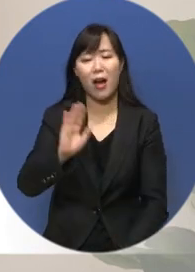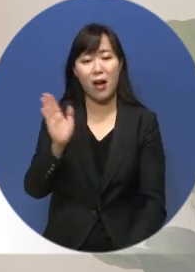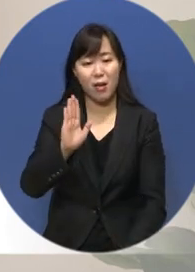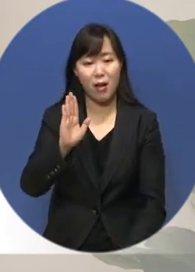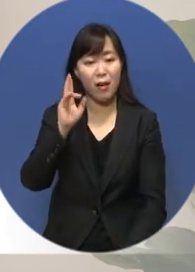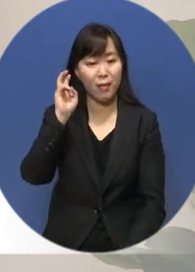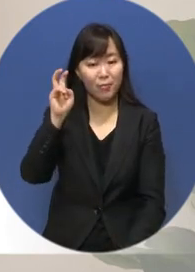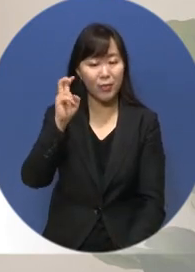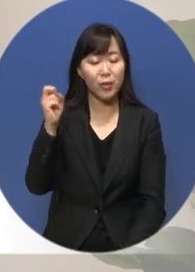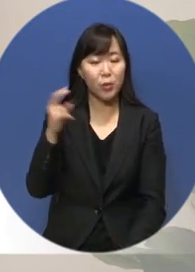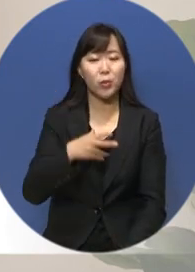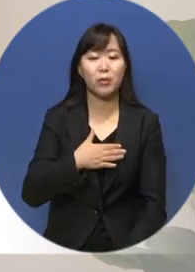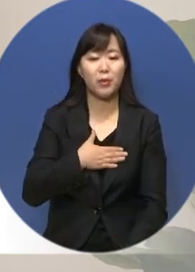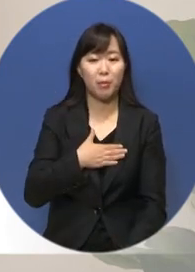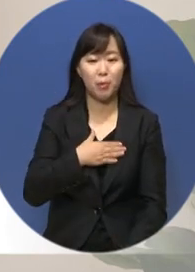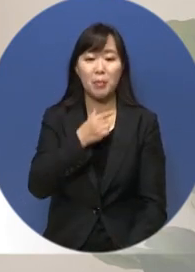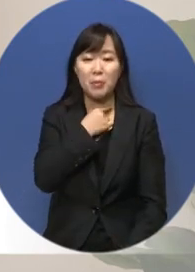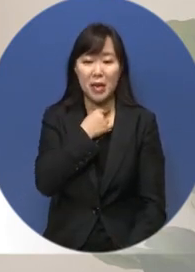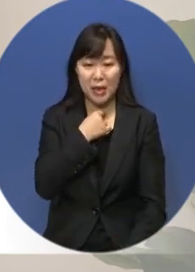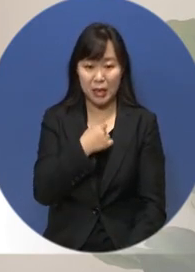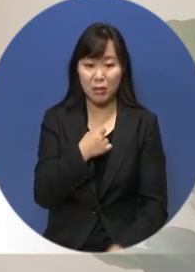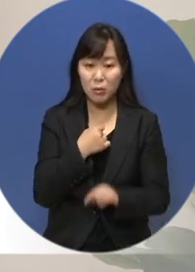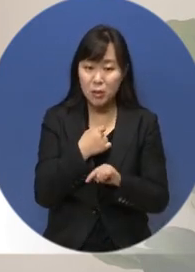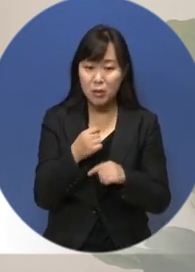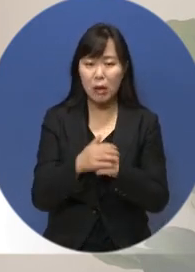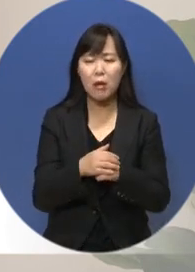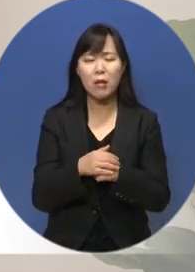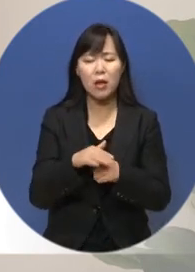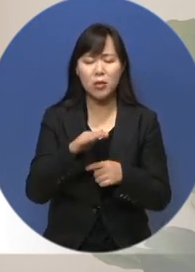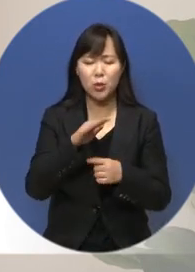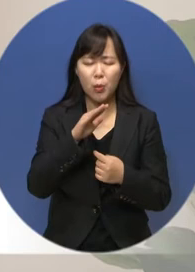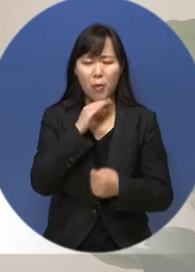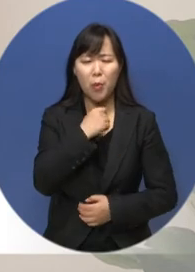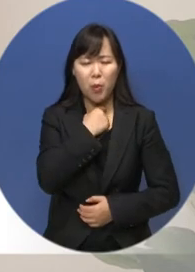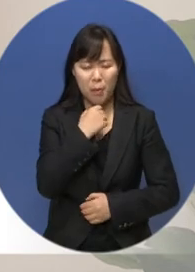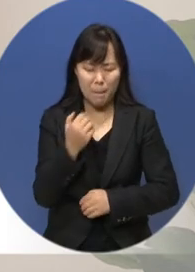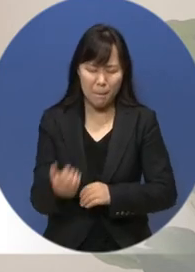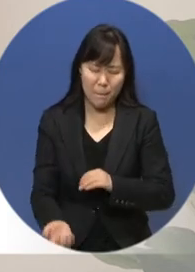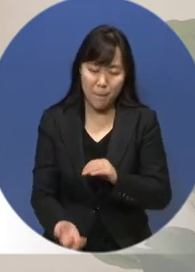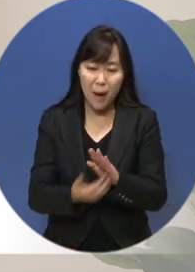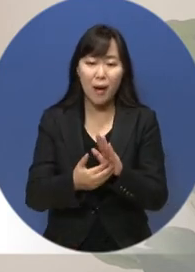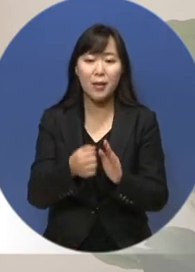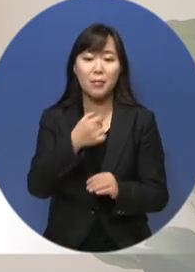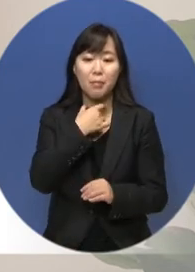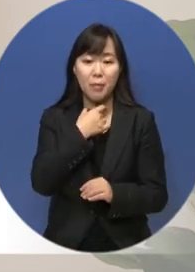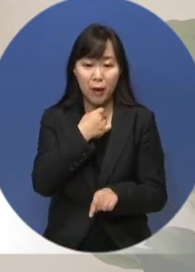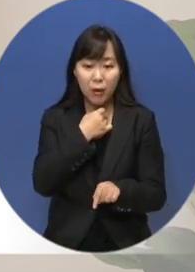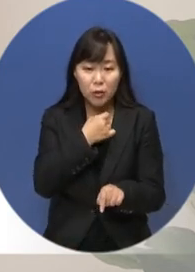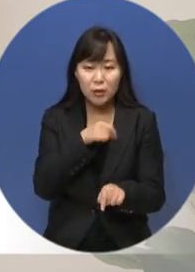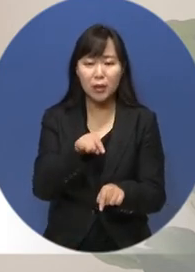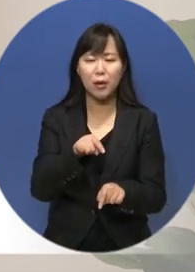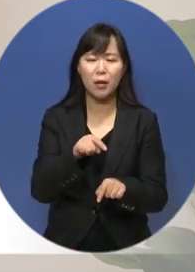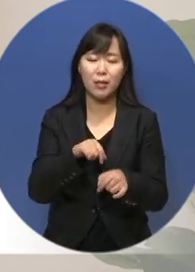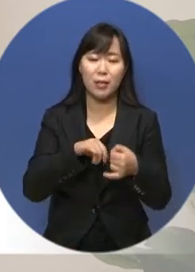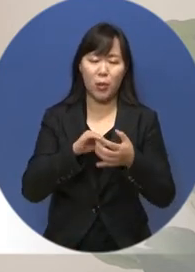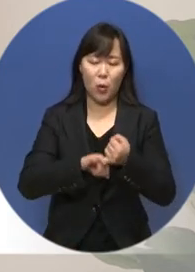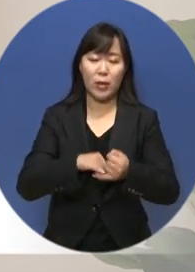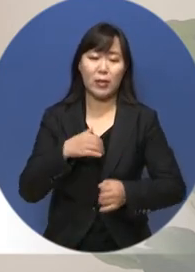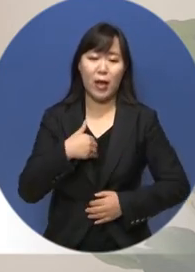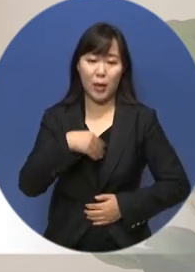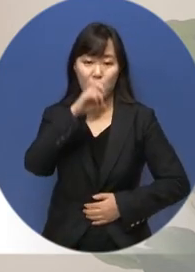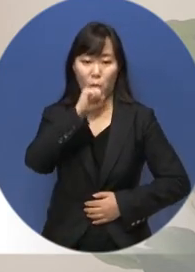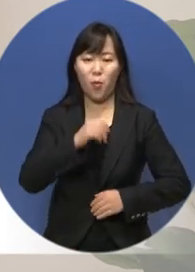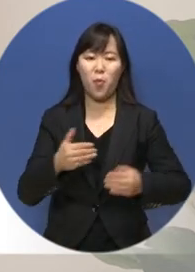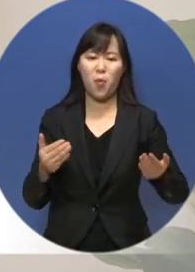아닐 것이며 또한 내가 바라는 일이 내가 그토록 원하고 이루어지기를 바랬던 일이 반드시 나에게